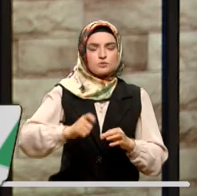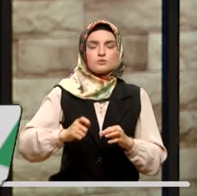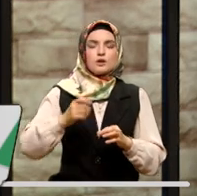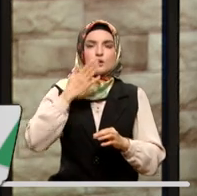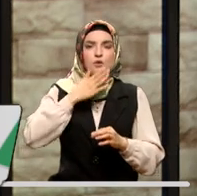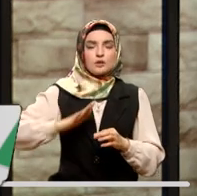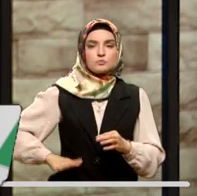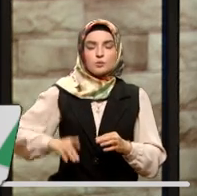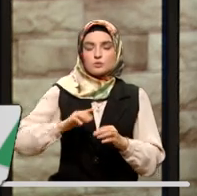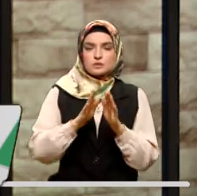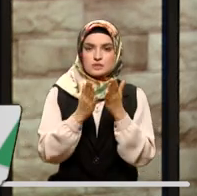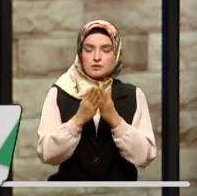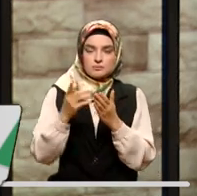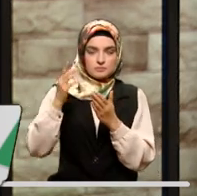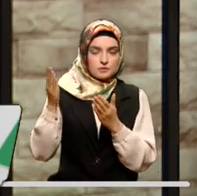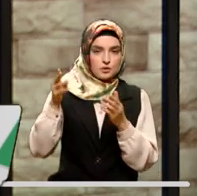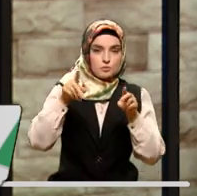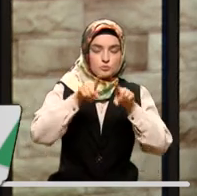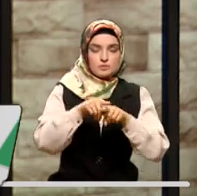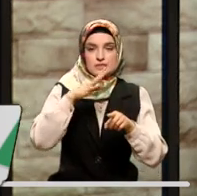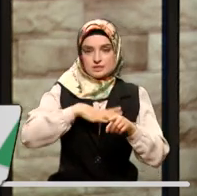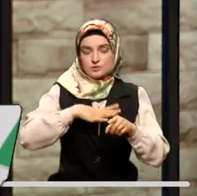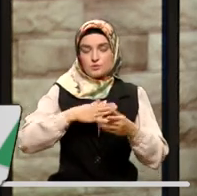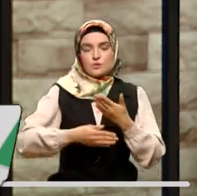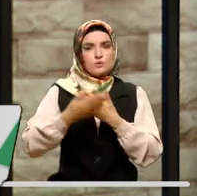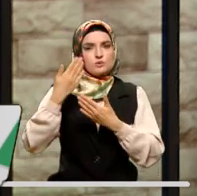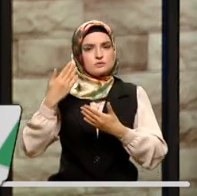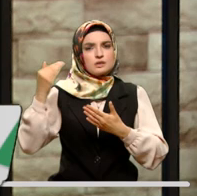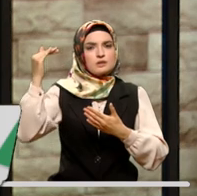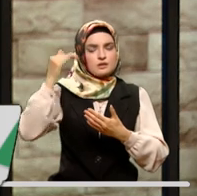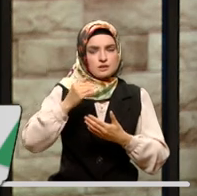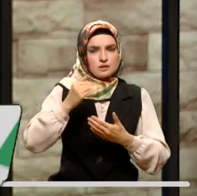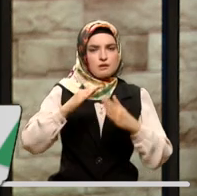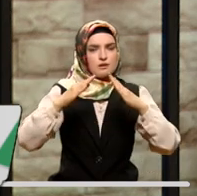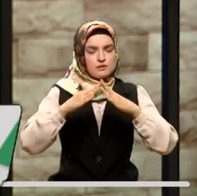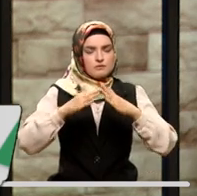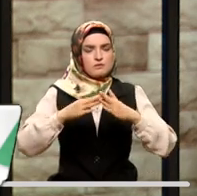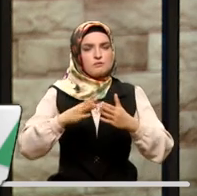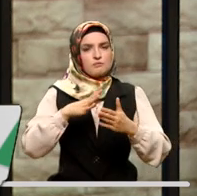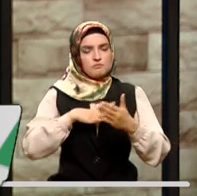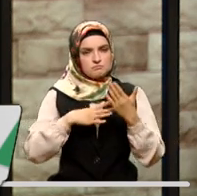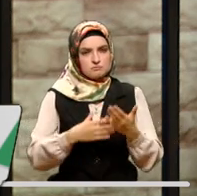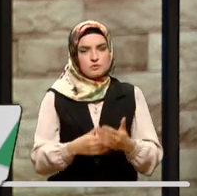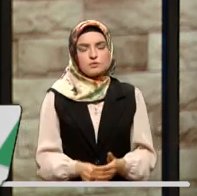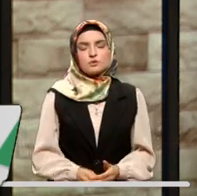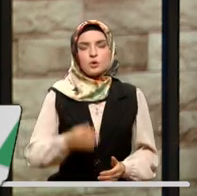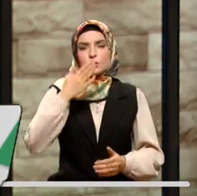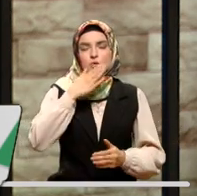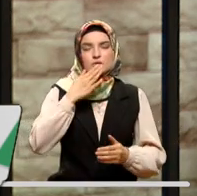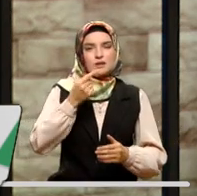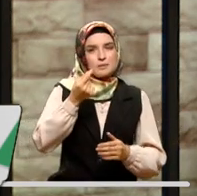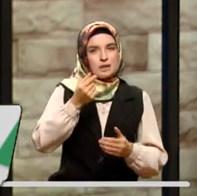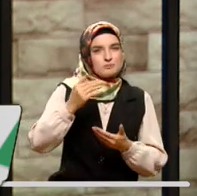bu kitapla buluşmasını istiyoruz. Daha önceki gelenlerin evlerinde vardır, ellerinde vardır. Yoksa da